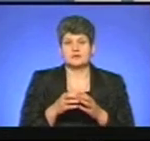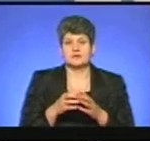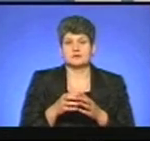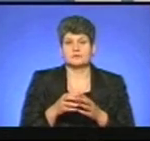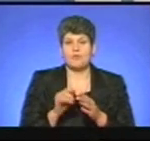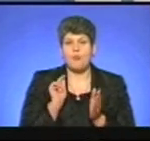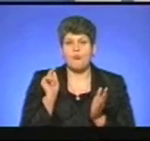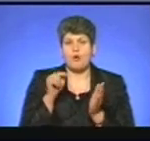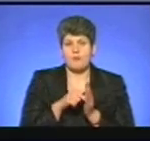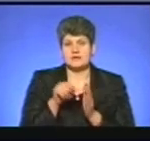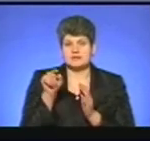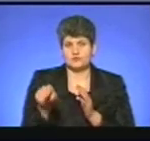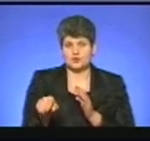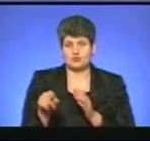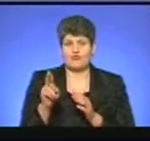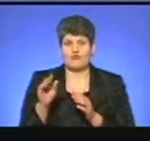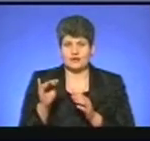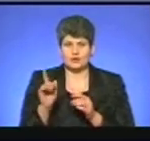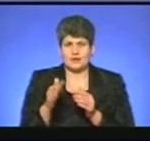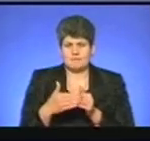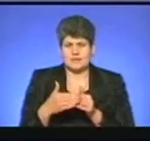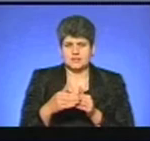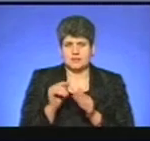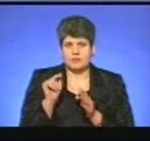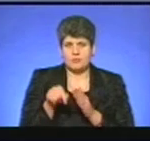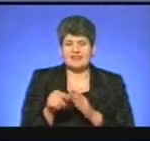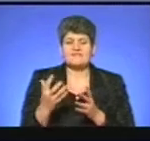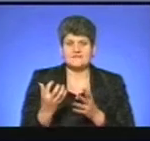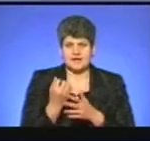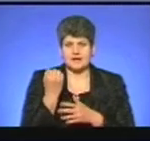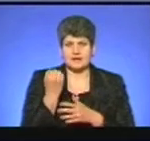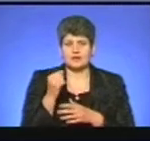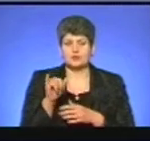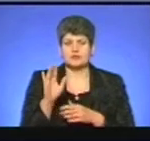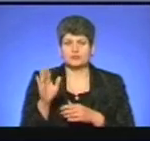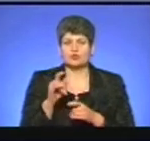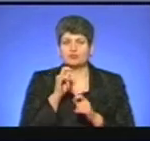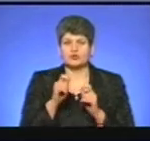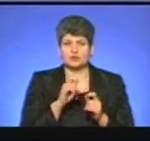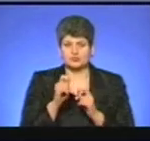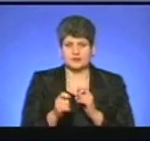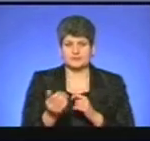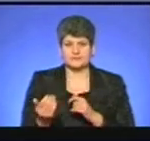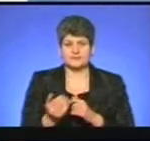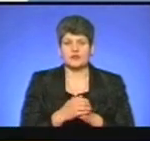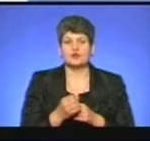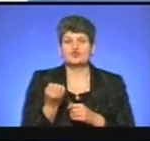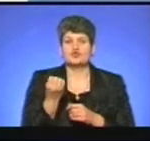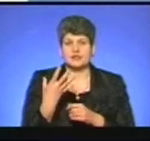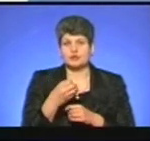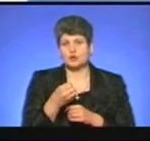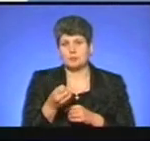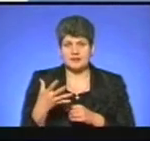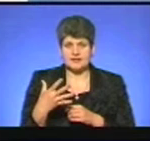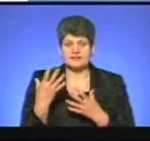в цю фортецю. Та команда, яка попадає найближче в ціль, відповідно, виграє. Для них будуть подарунки та цінні призи. 14-15